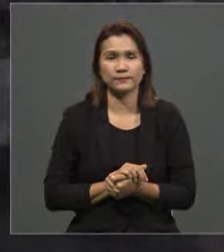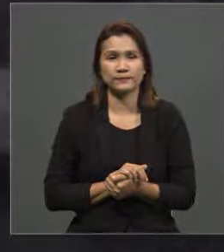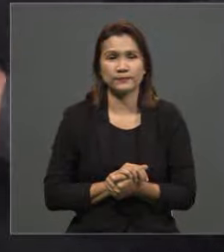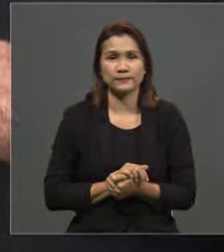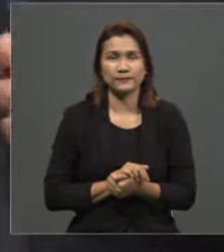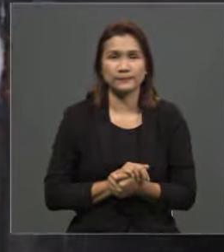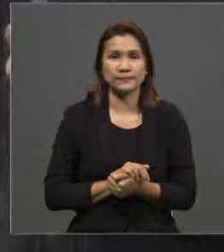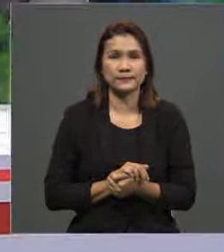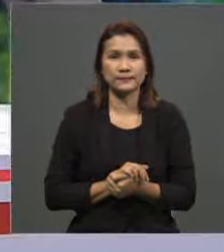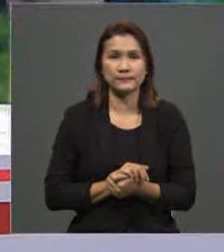e